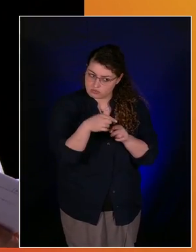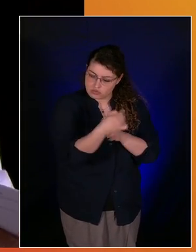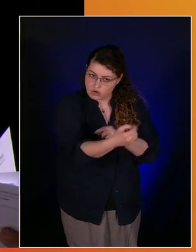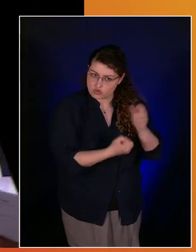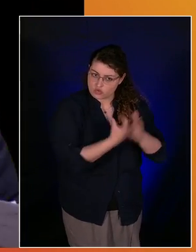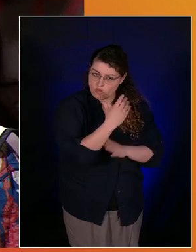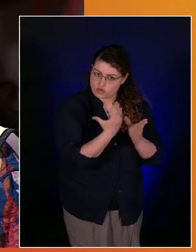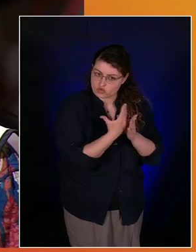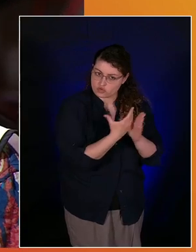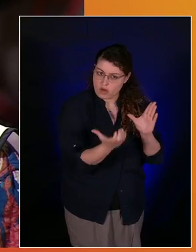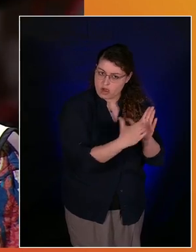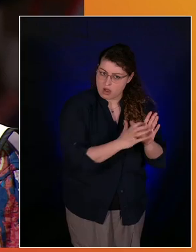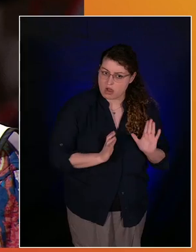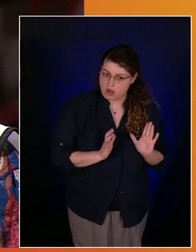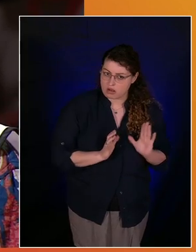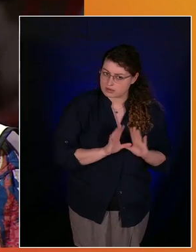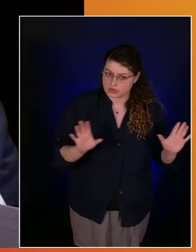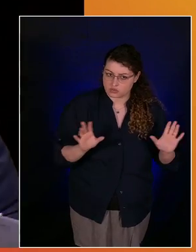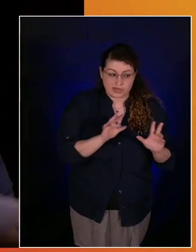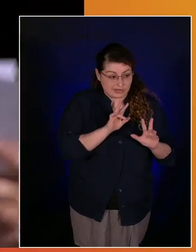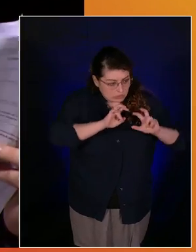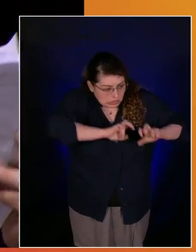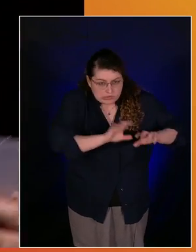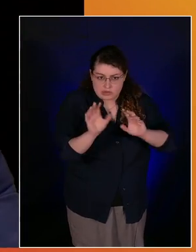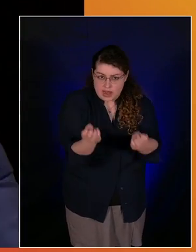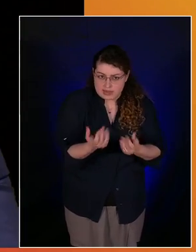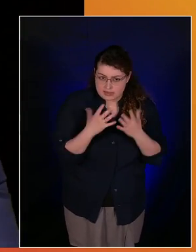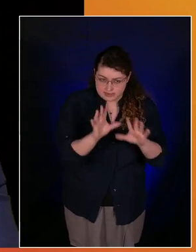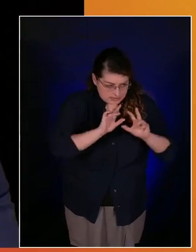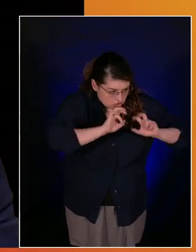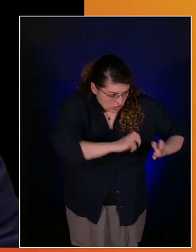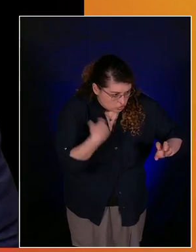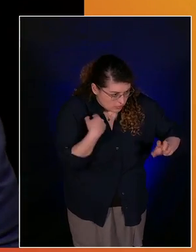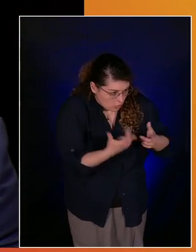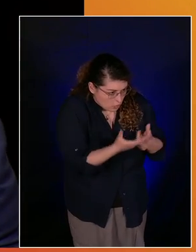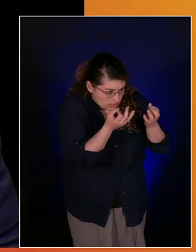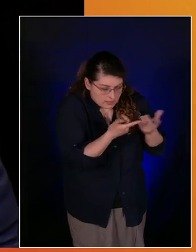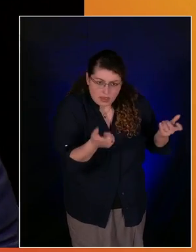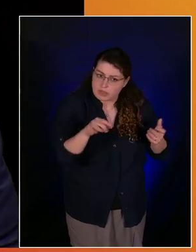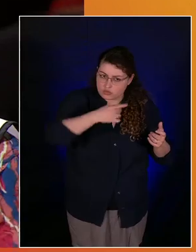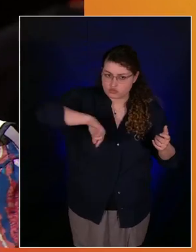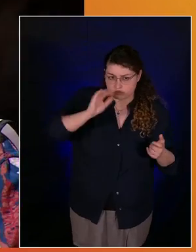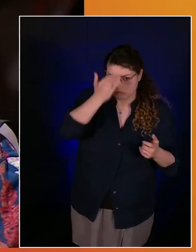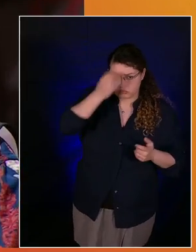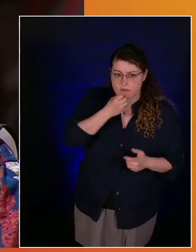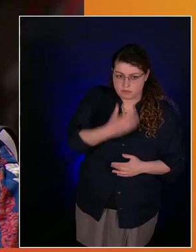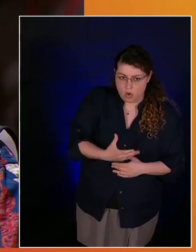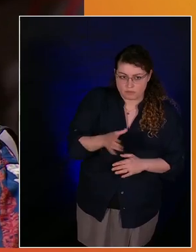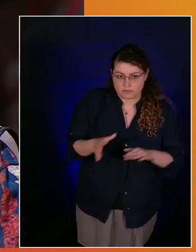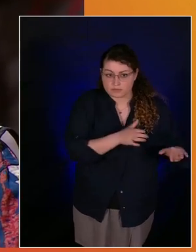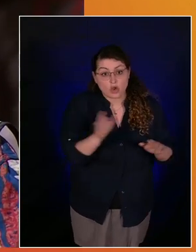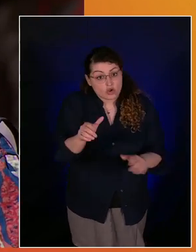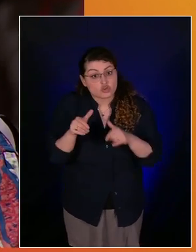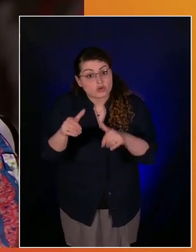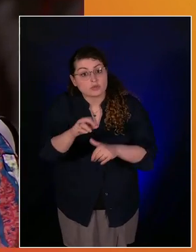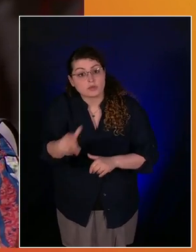voilà d'accord 2 minutes le temps de de retrouver pour bien te sécuriser sur le numéos mais ça ça a été pris en compte ok je continue sur les résolutions alors du